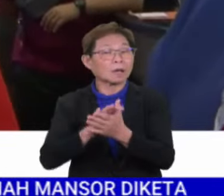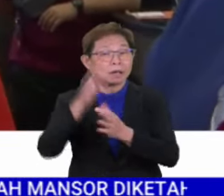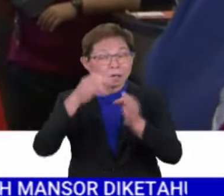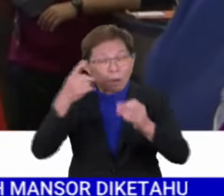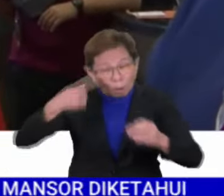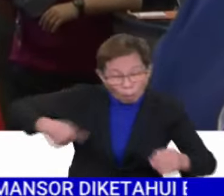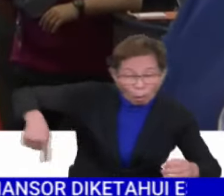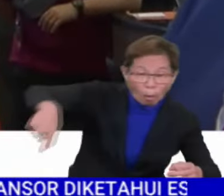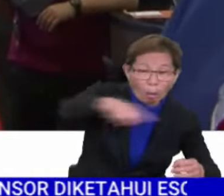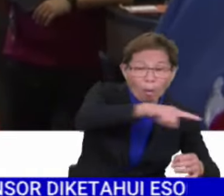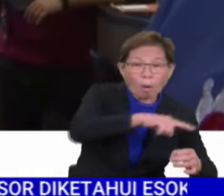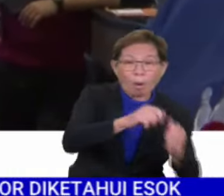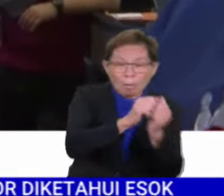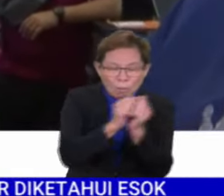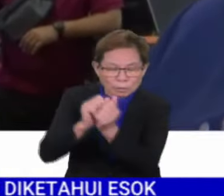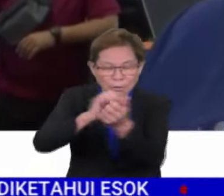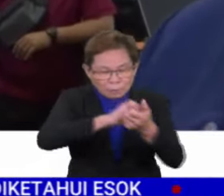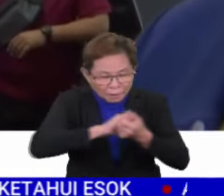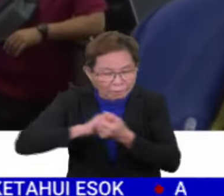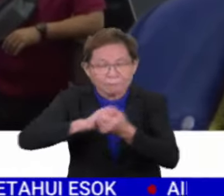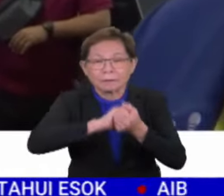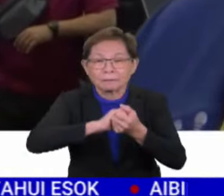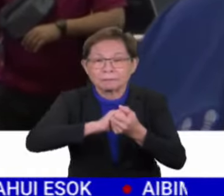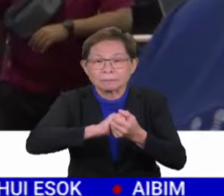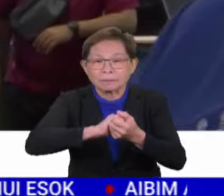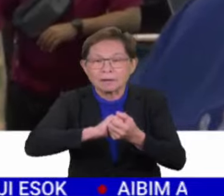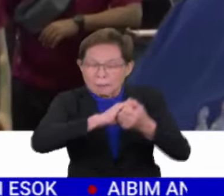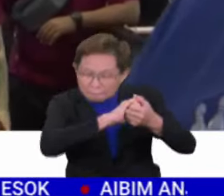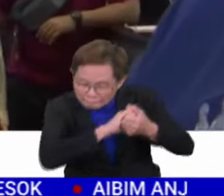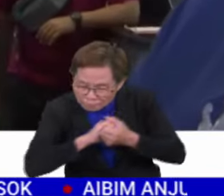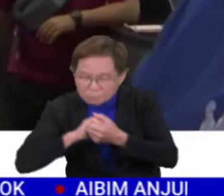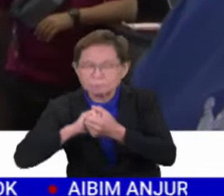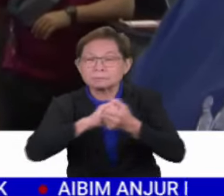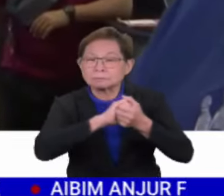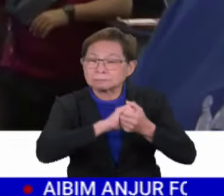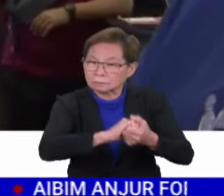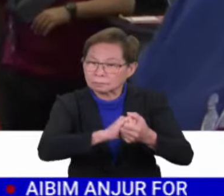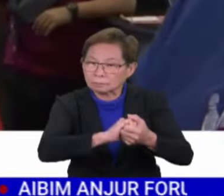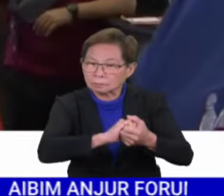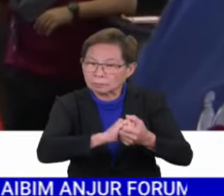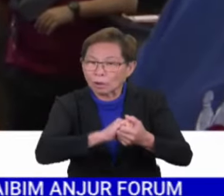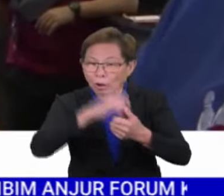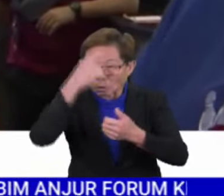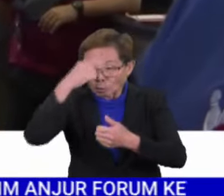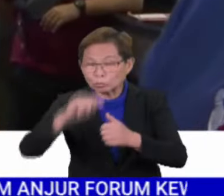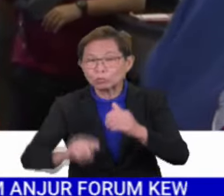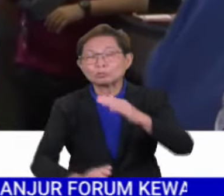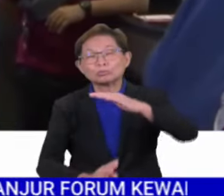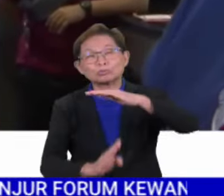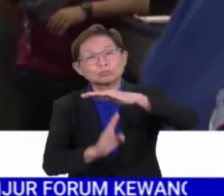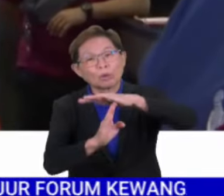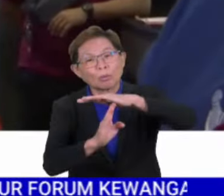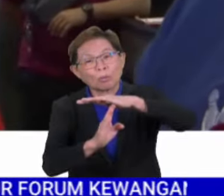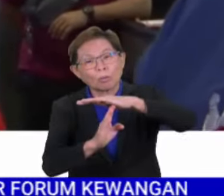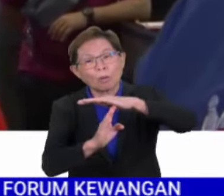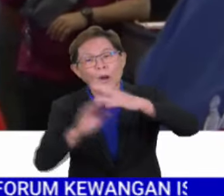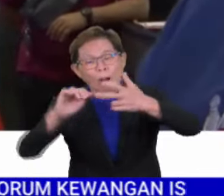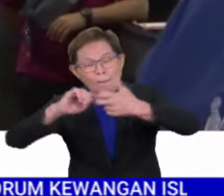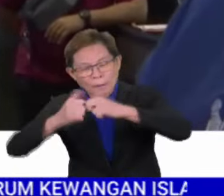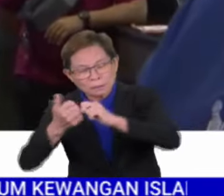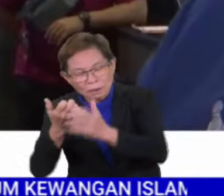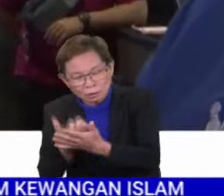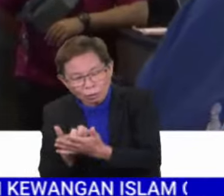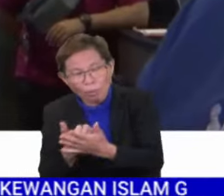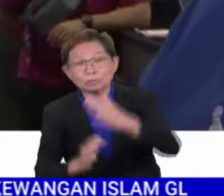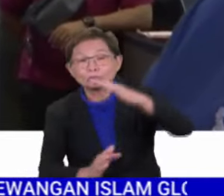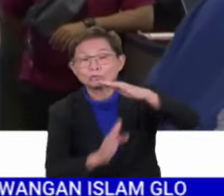bekerja sama erat, bersama-sama untuk mengatasi masalah ekonomi